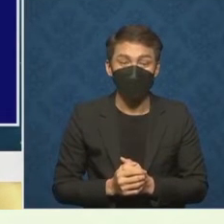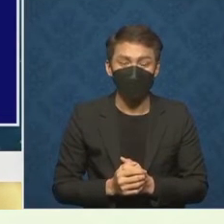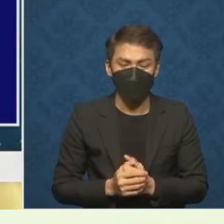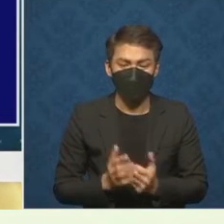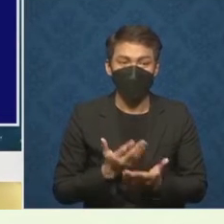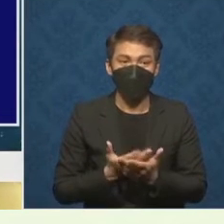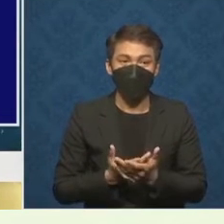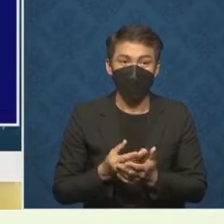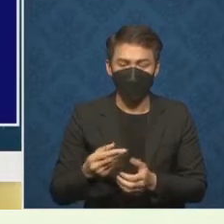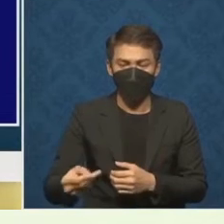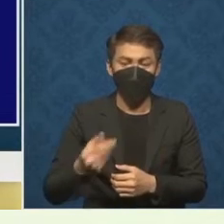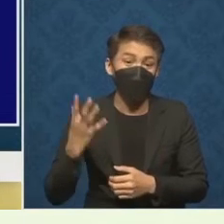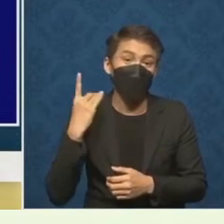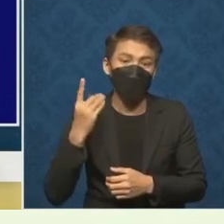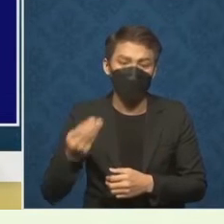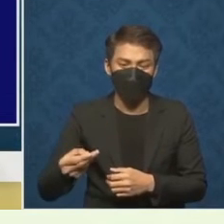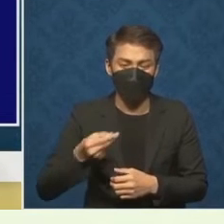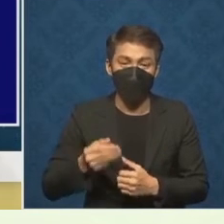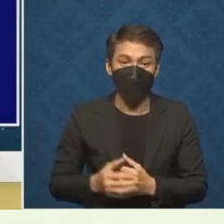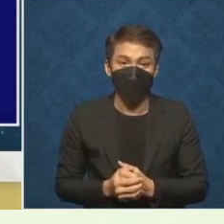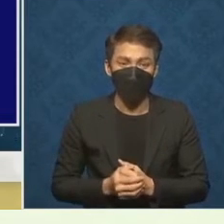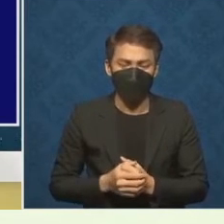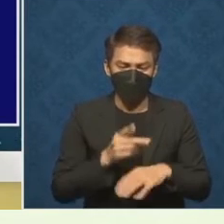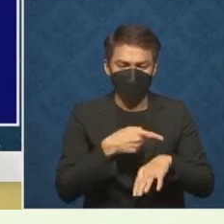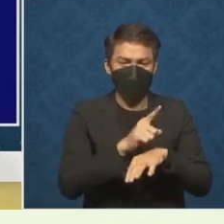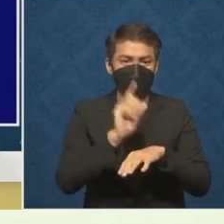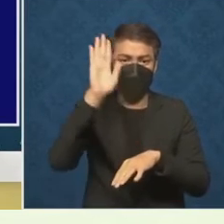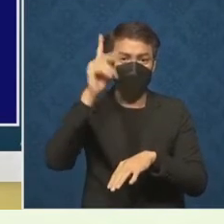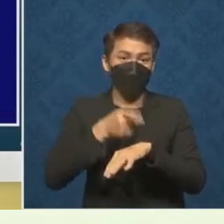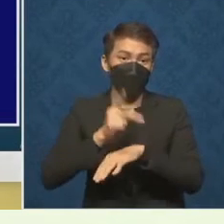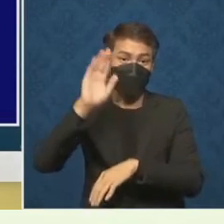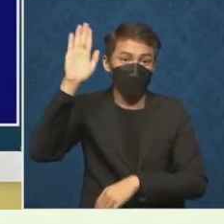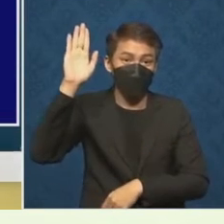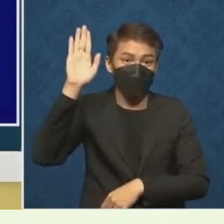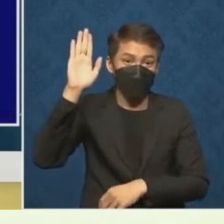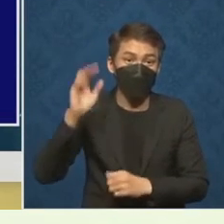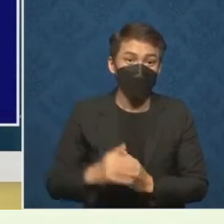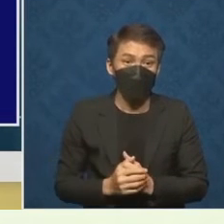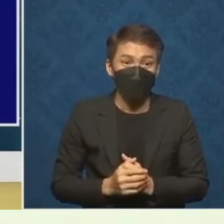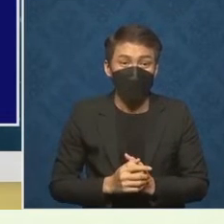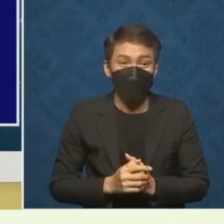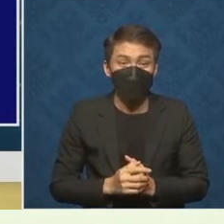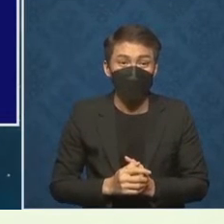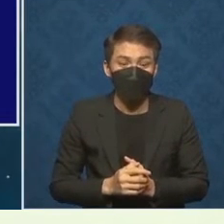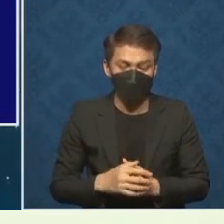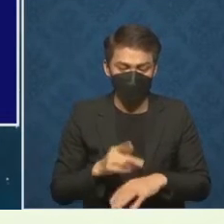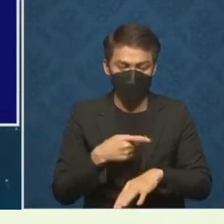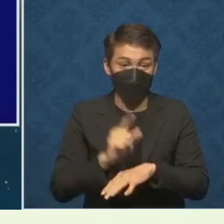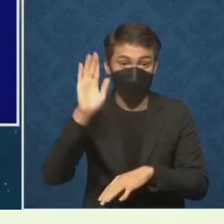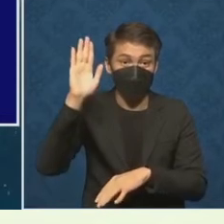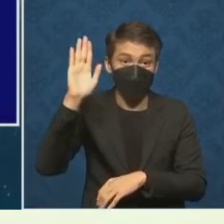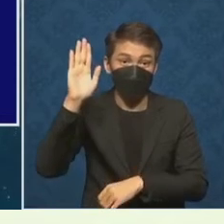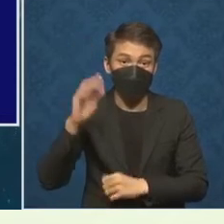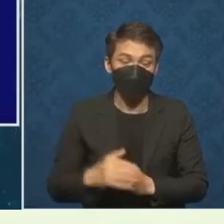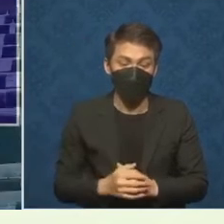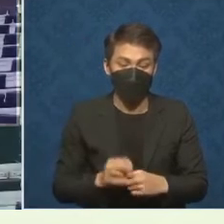ครับ เมื่อวานหรอเขาเงินมาให้ที่บ้านแล้ว ท่านประธานครับ เห็นบอกว่าน้องมี กราบเรียนประธานครับ ครับ สายันยุติธรรมนคร